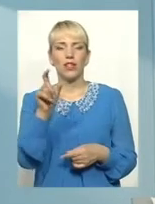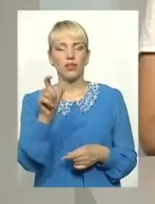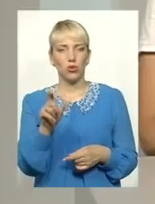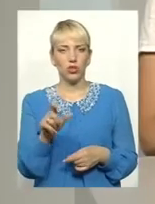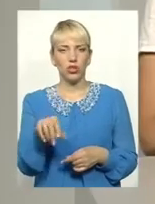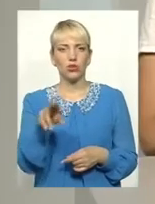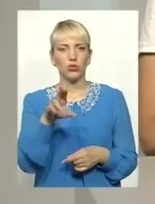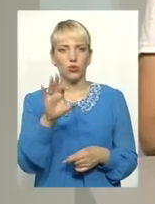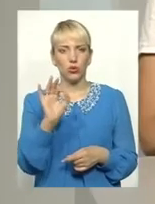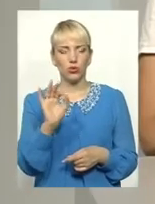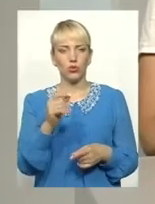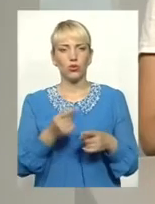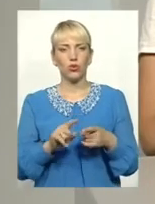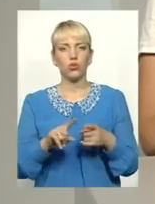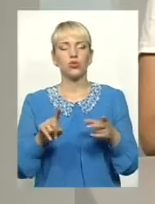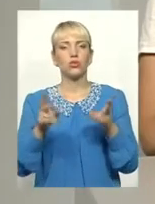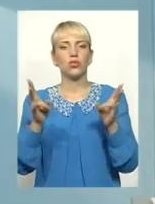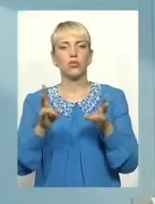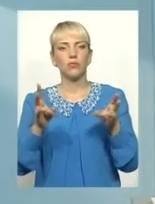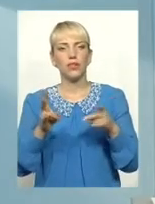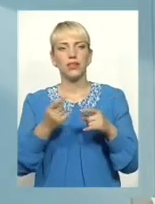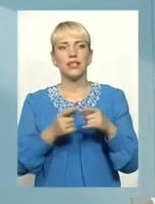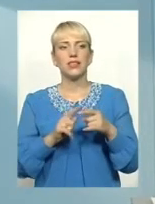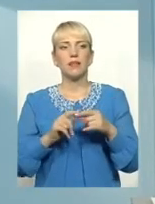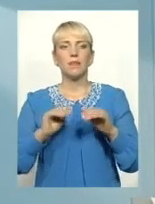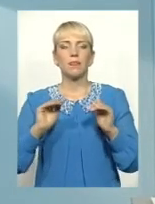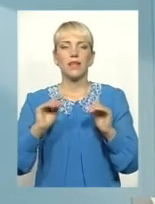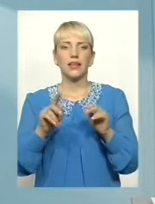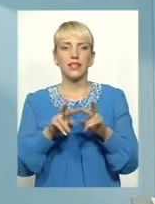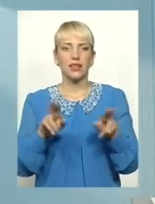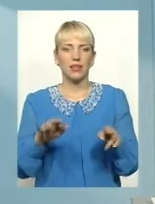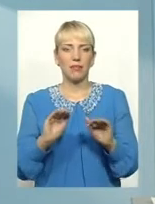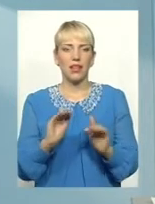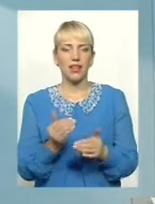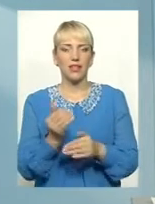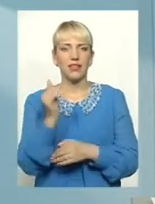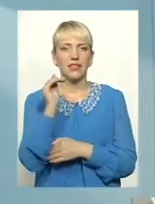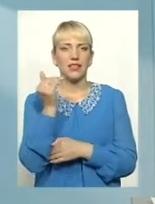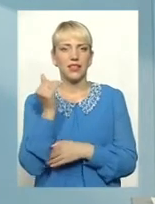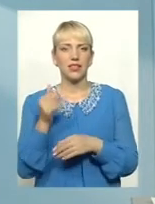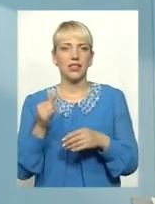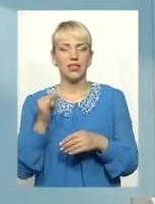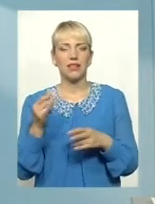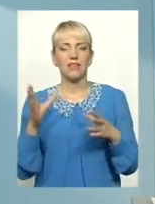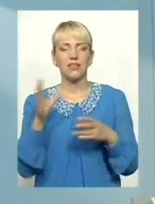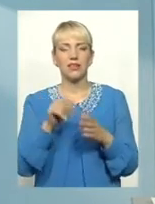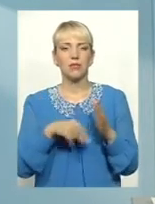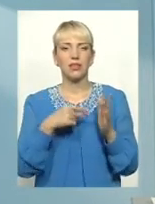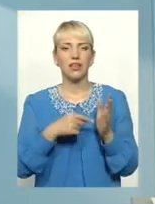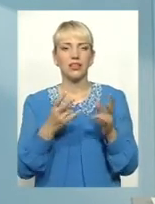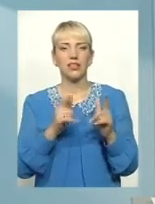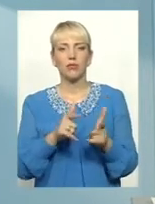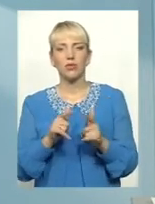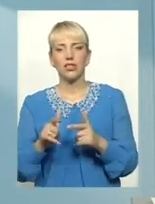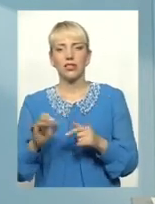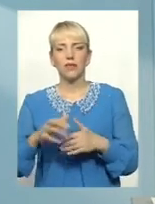до поняття, що їй необхідно. Це маленька дитина. І всі ці питання треба узгоджувати з ветеринаром, з іншими